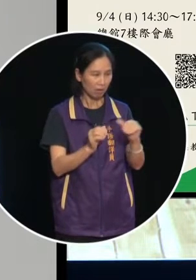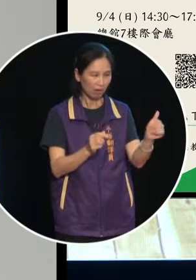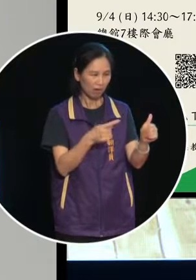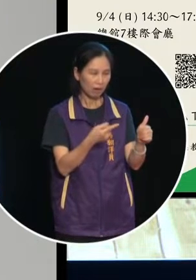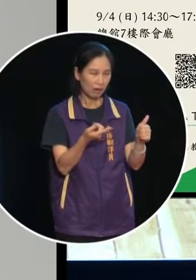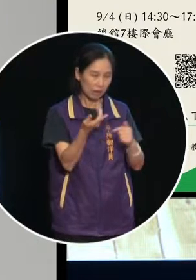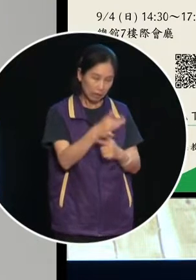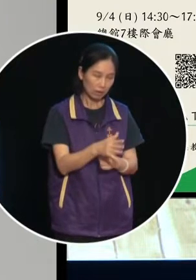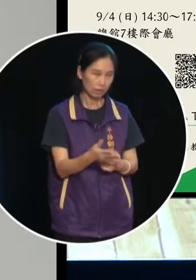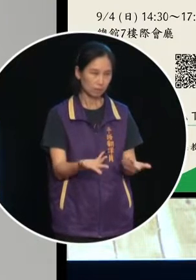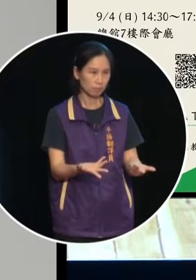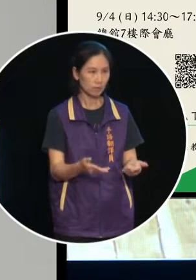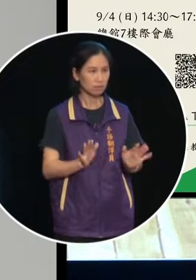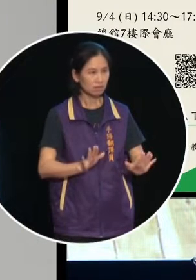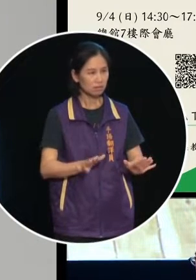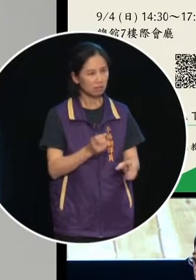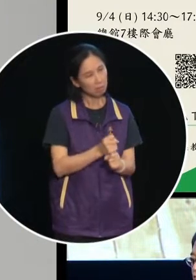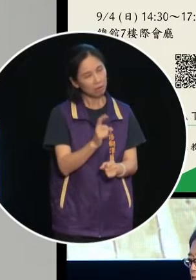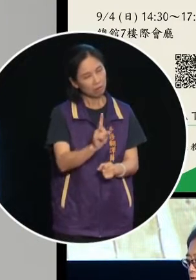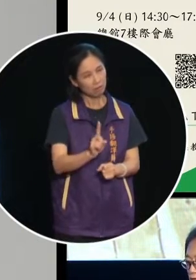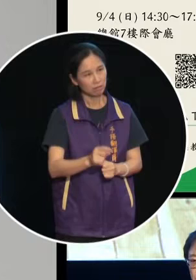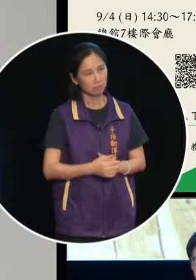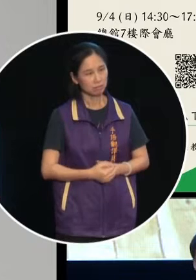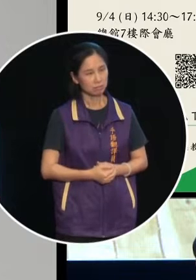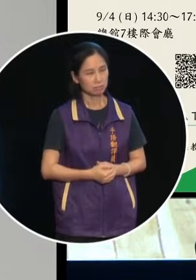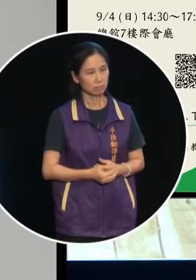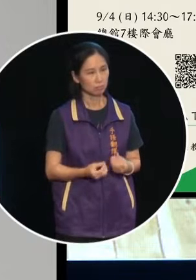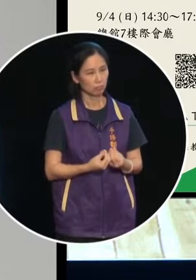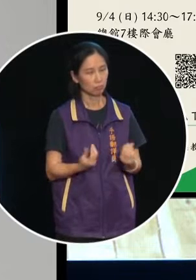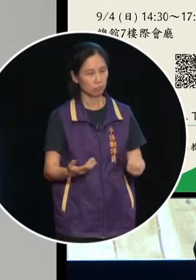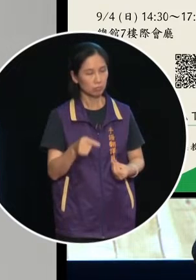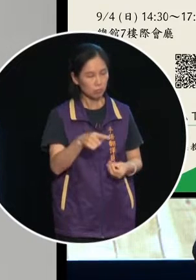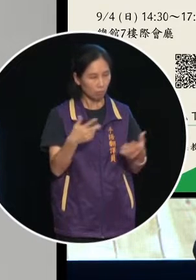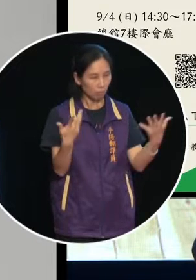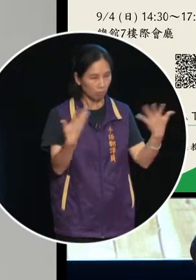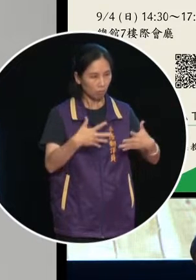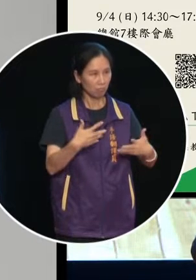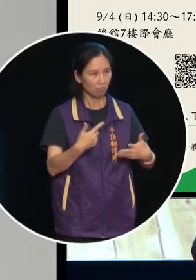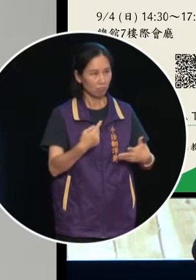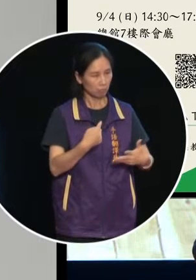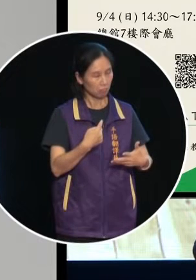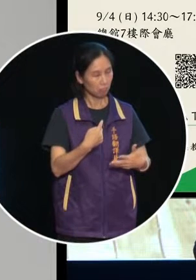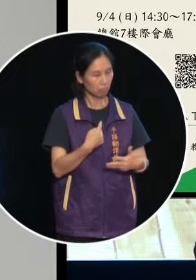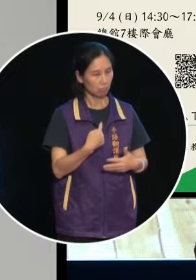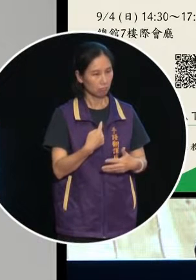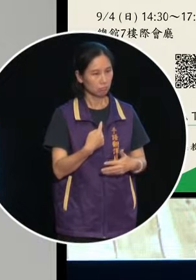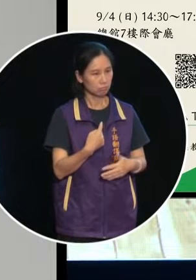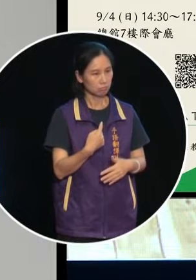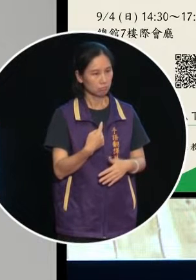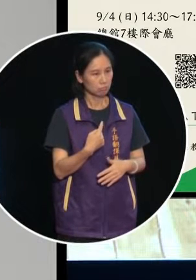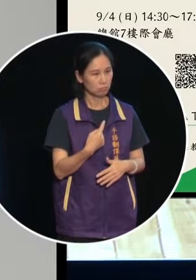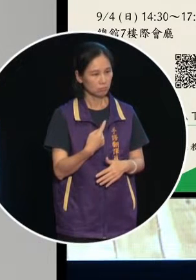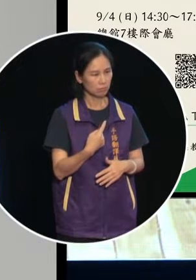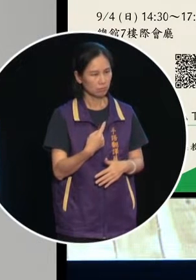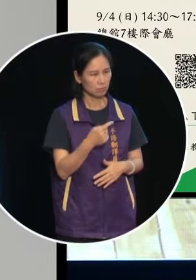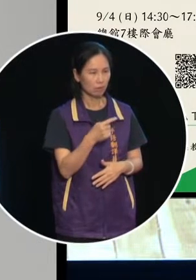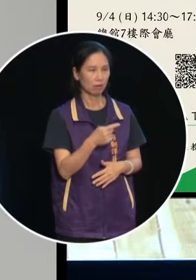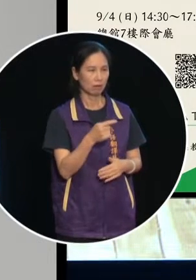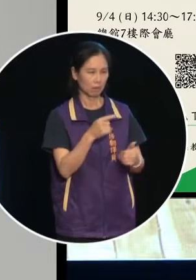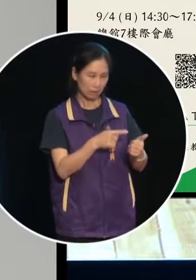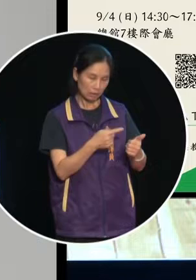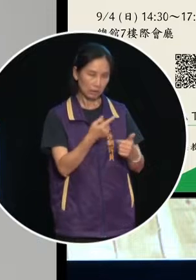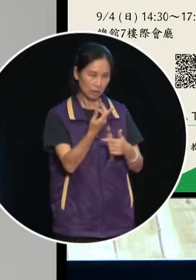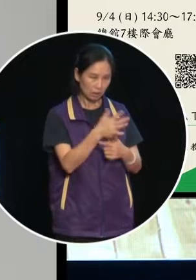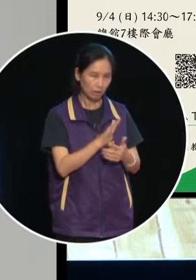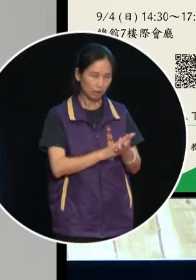办，该怎么做，这个问题呢我们应该要面对。虽然是他